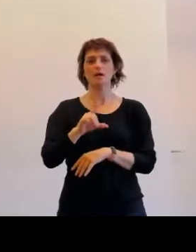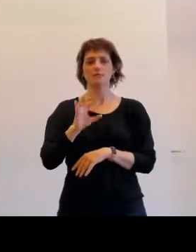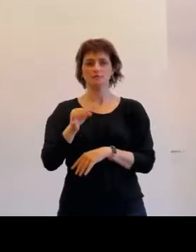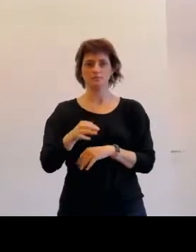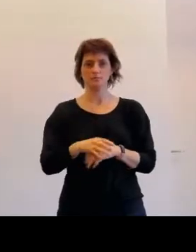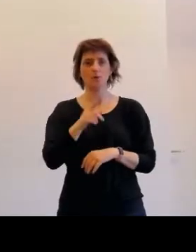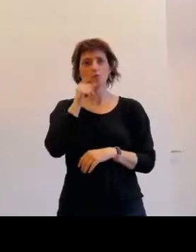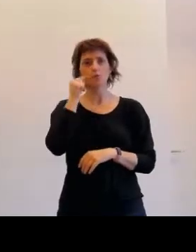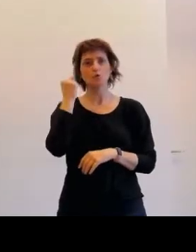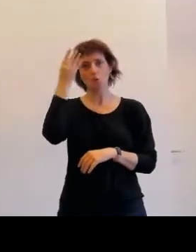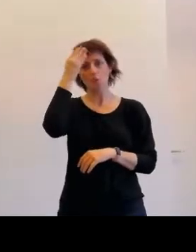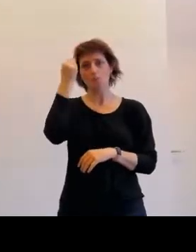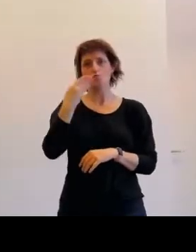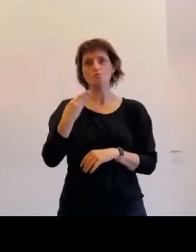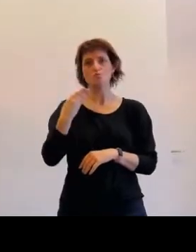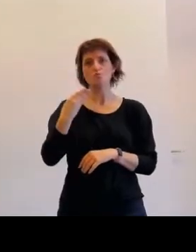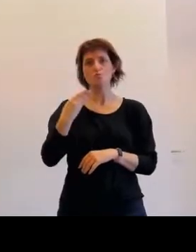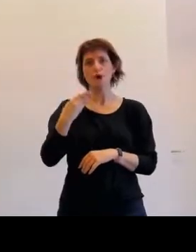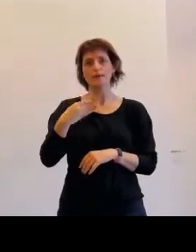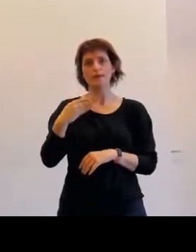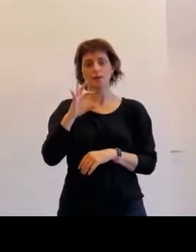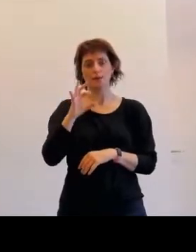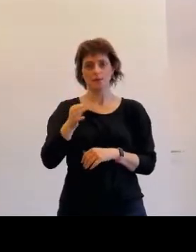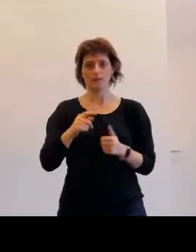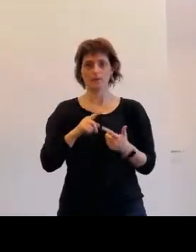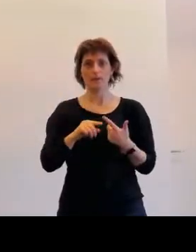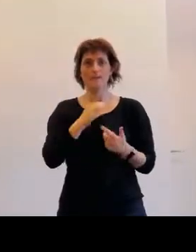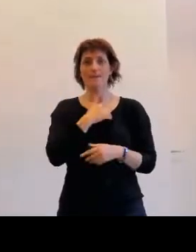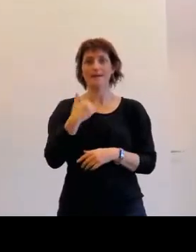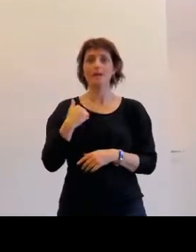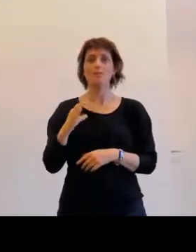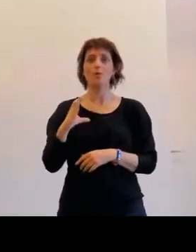Franck Muraté. Présent. Muriel Colombo.